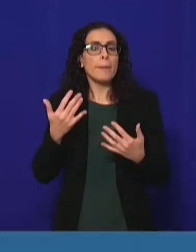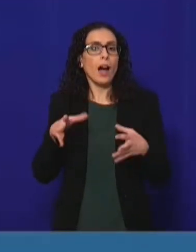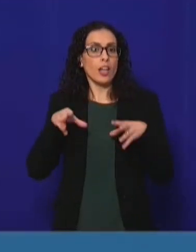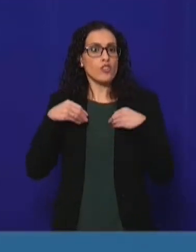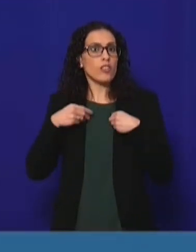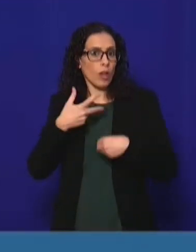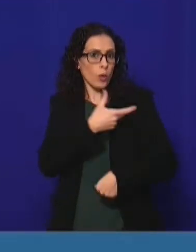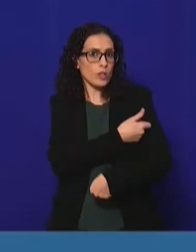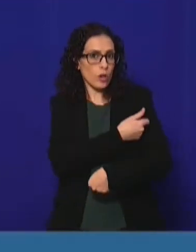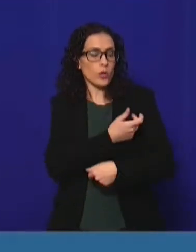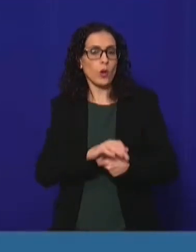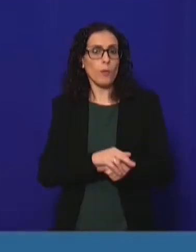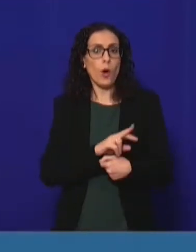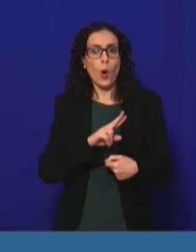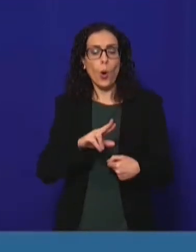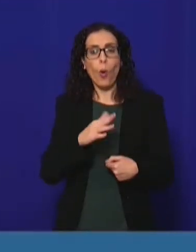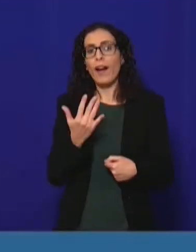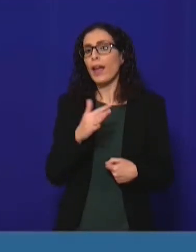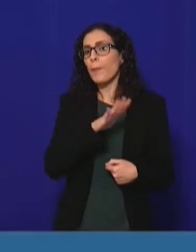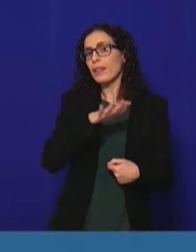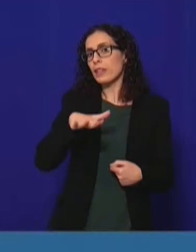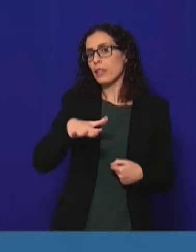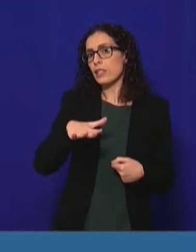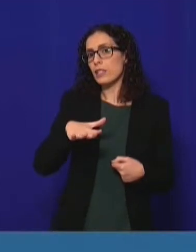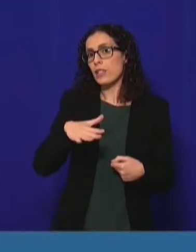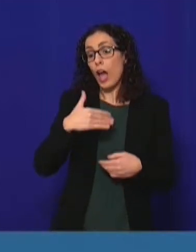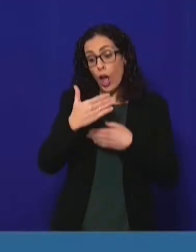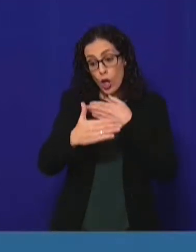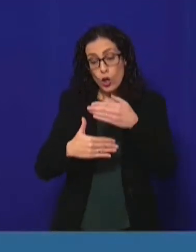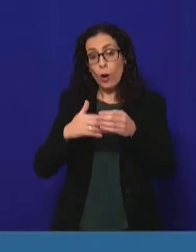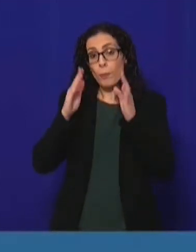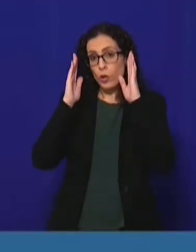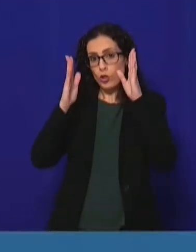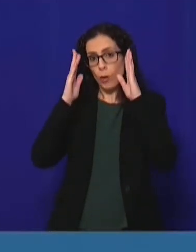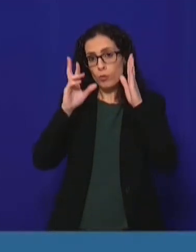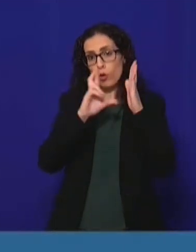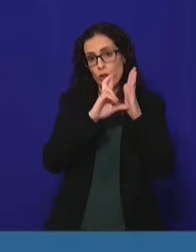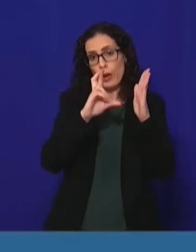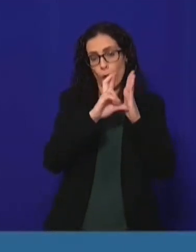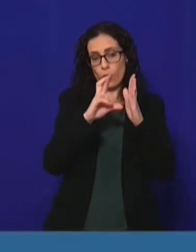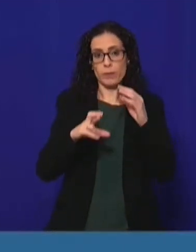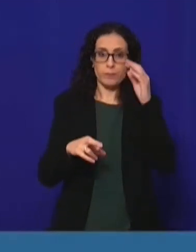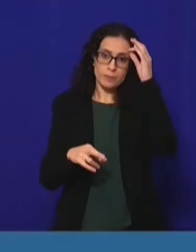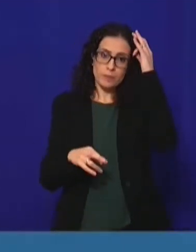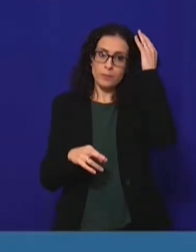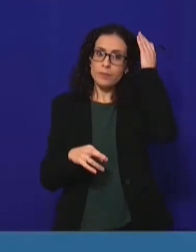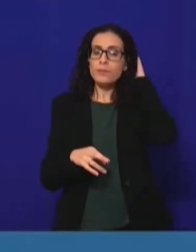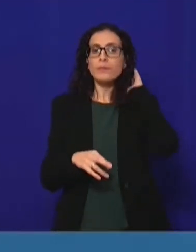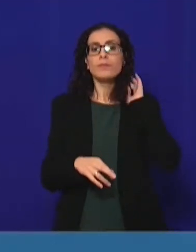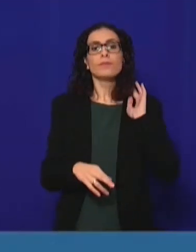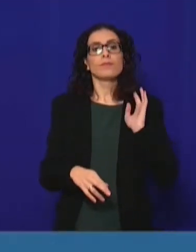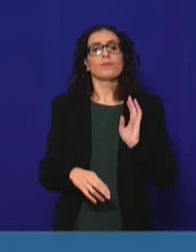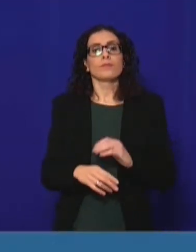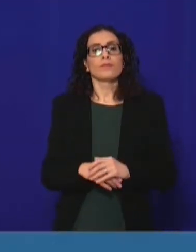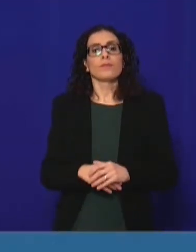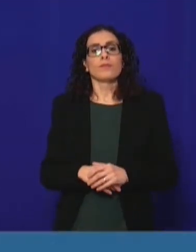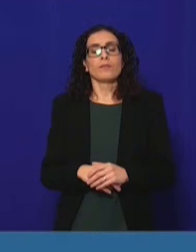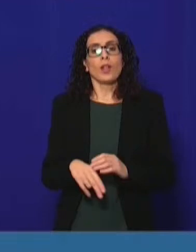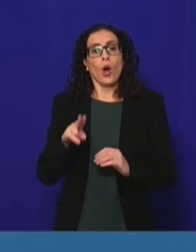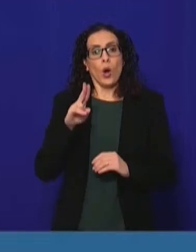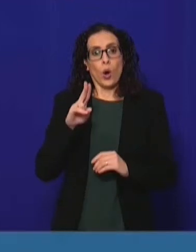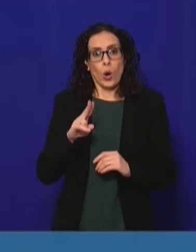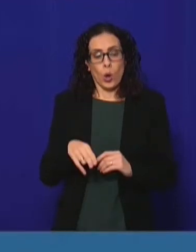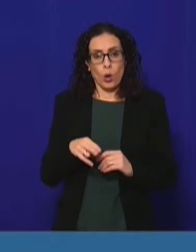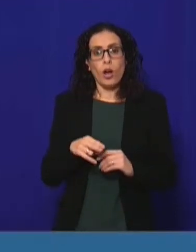wkoll kemm mill-poplu Malti u Għawċi jibqa' jsegwi l-mezzi ta' mitigazzjoni. Barra minn hekk ukoll jiddependi